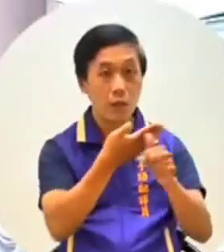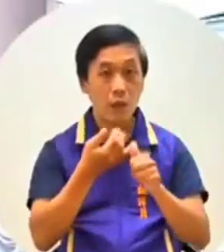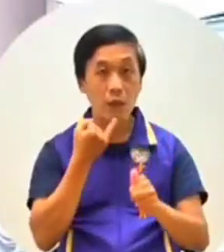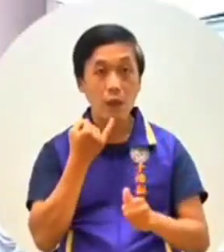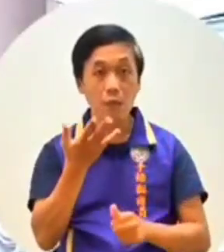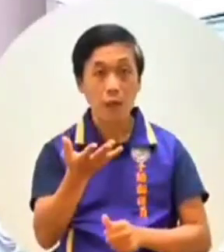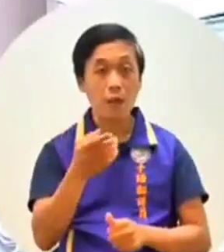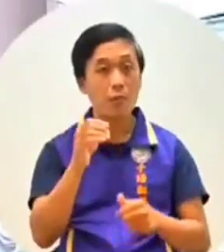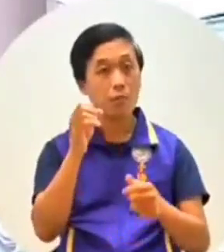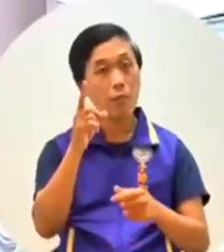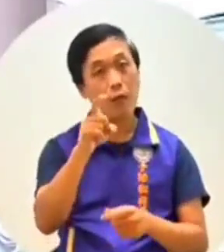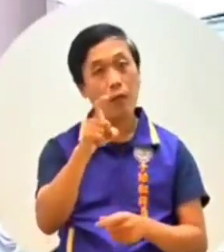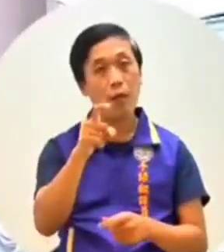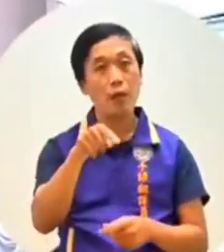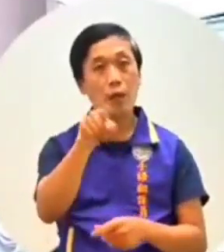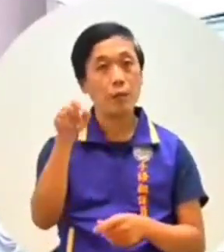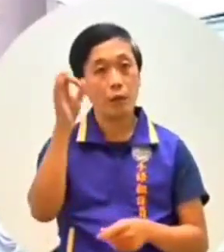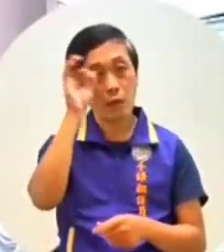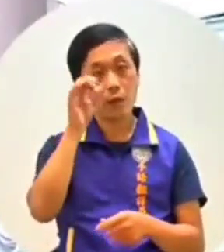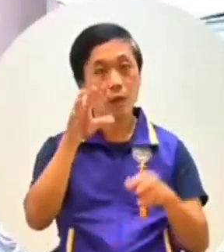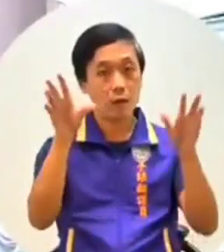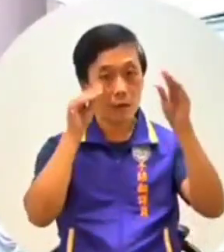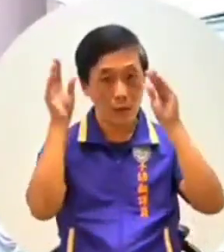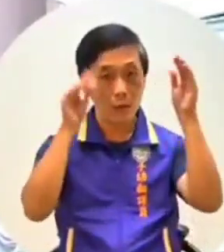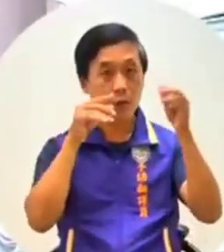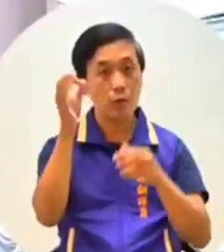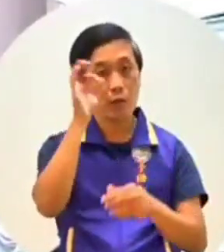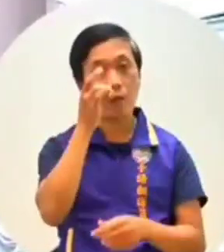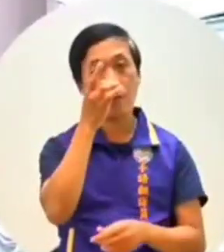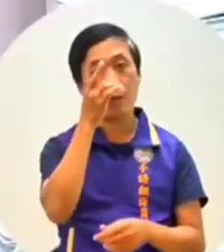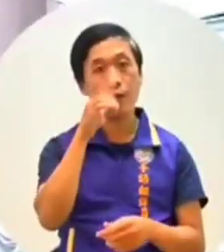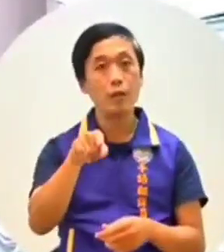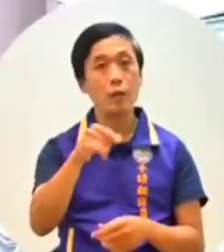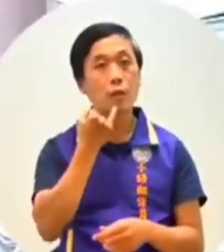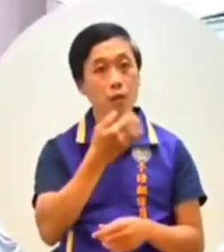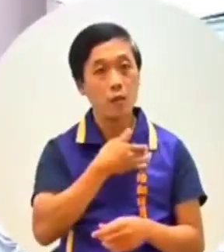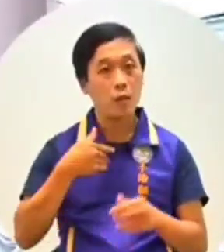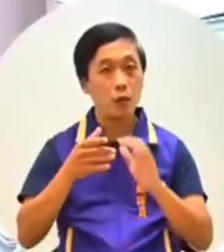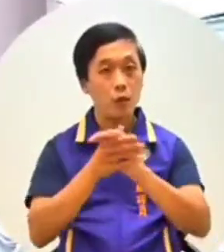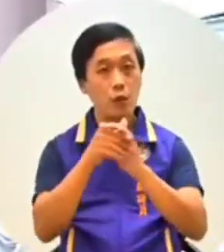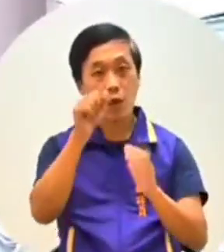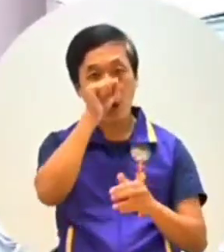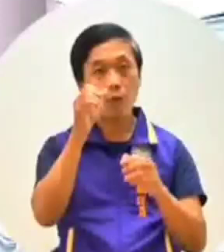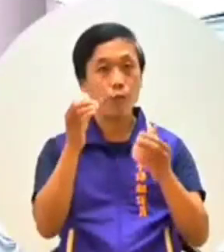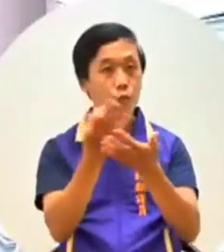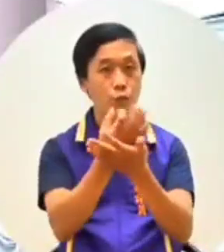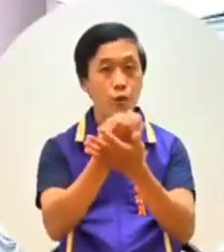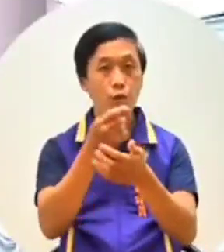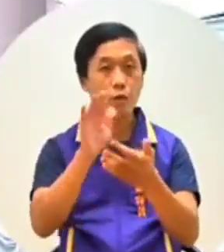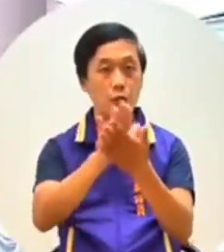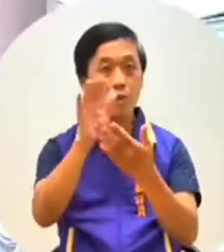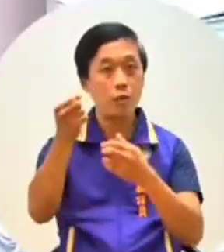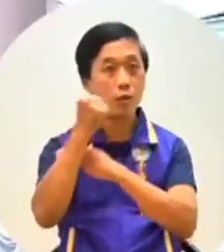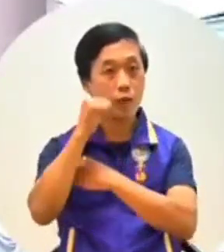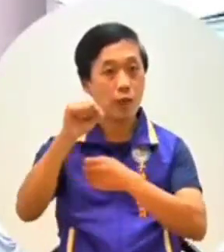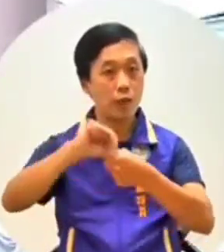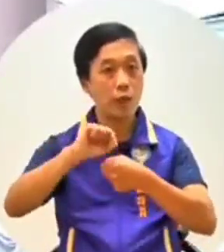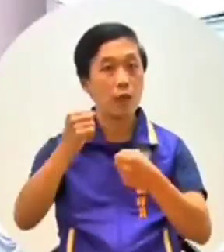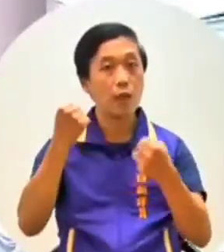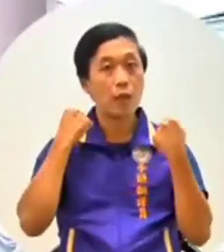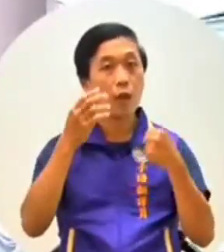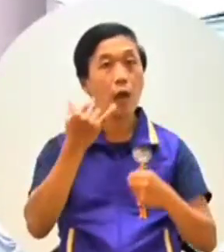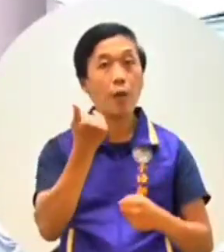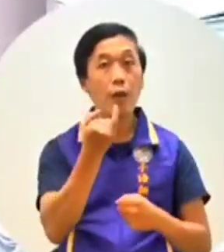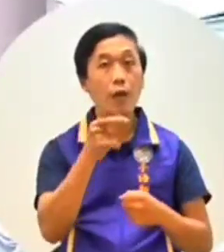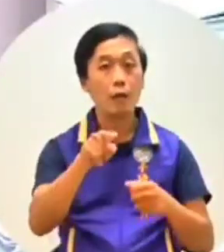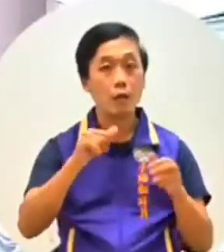哎，他们要找任何的资讯都找不到哎，所以这个可能不够友善，后续要再加强一下好不好？好，我们看到他